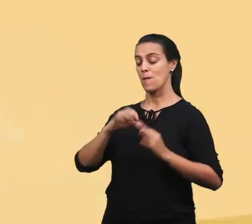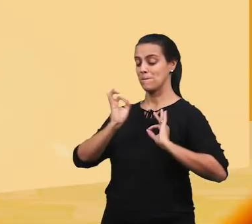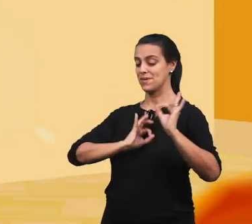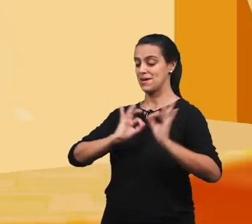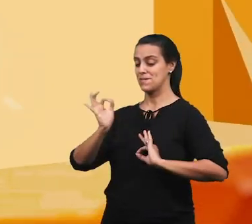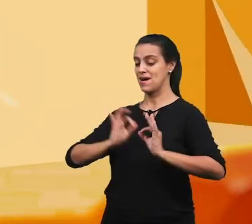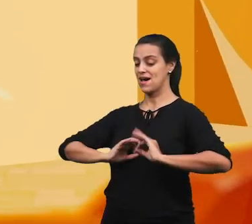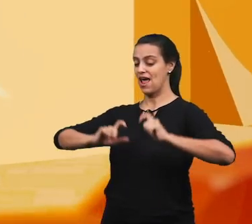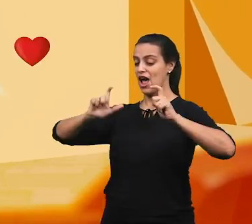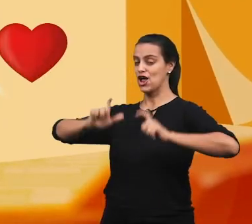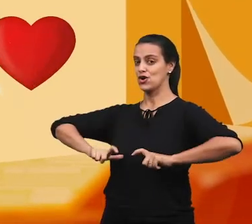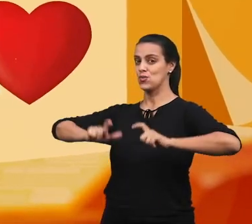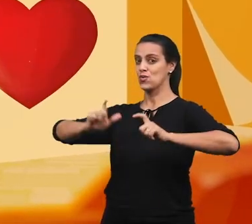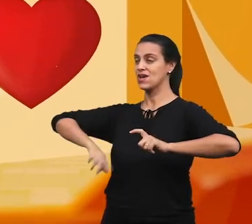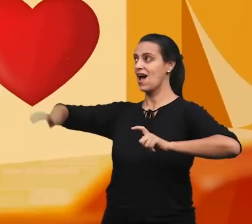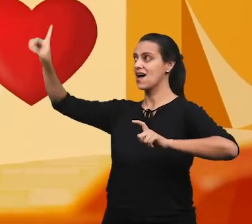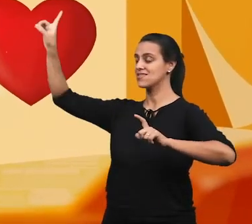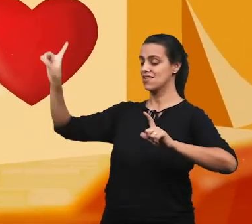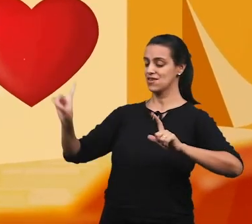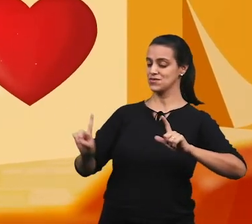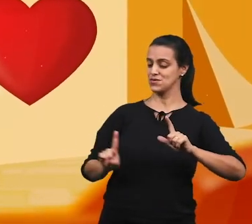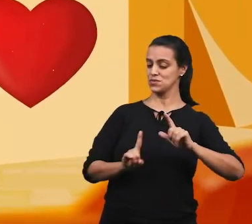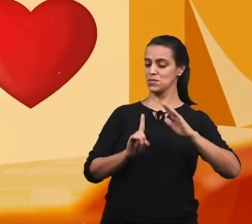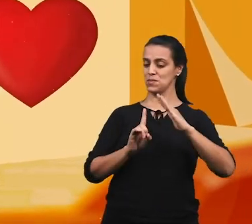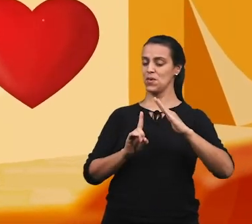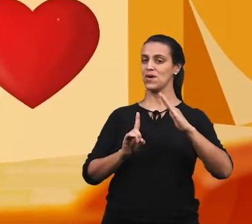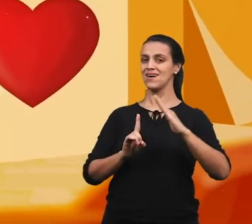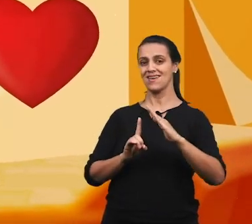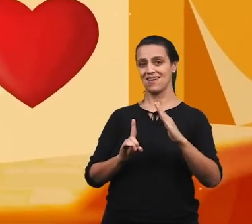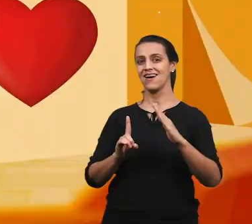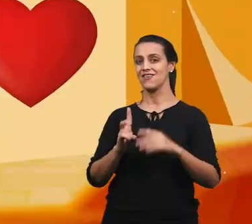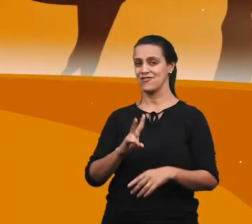И Ему построю